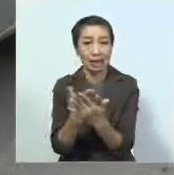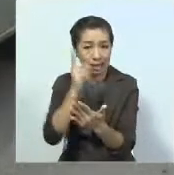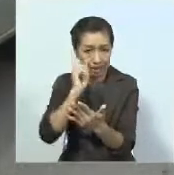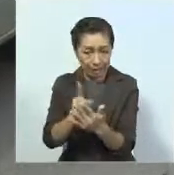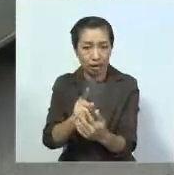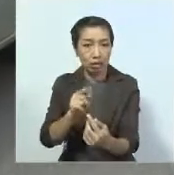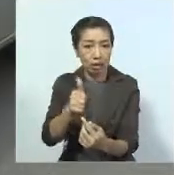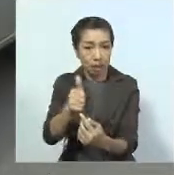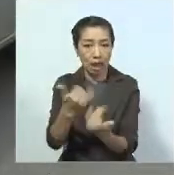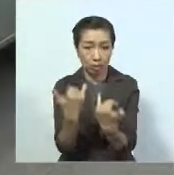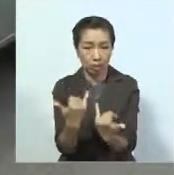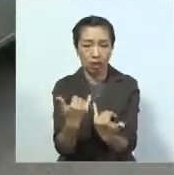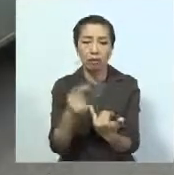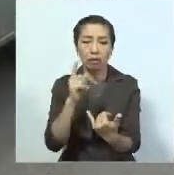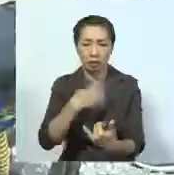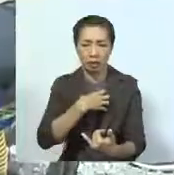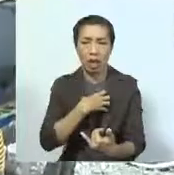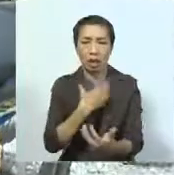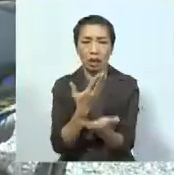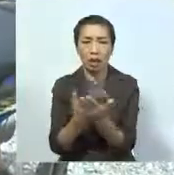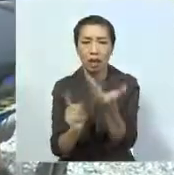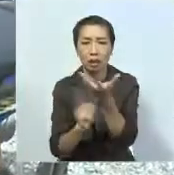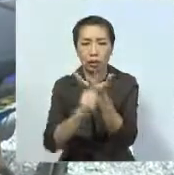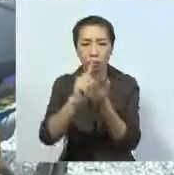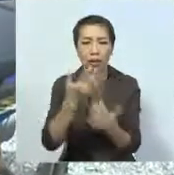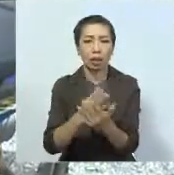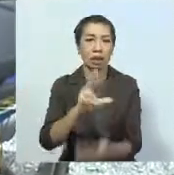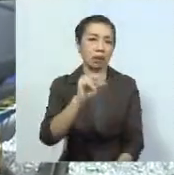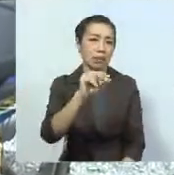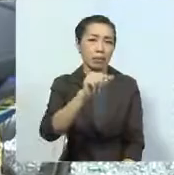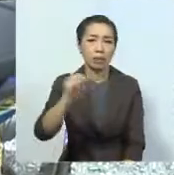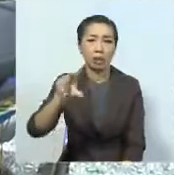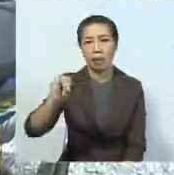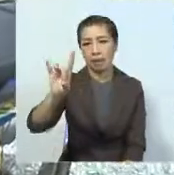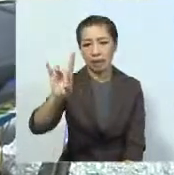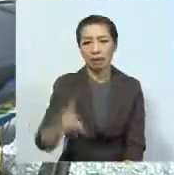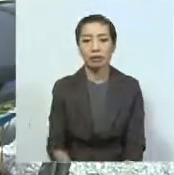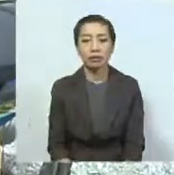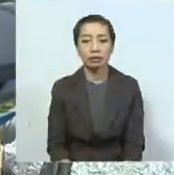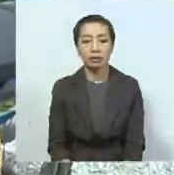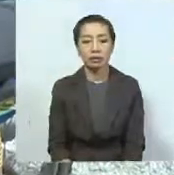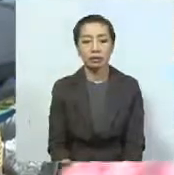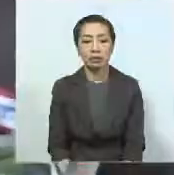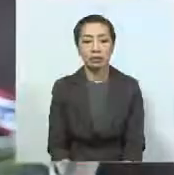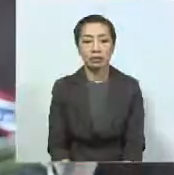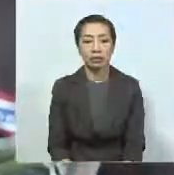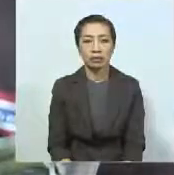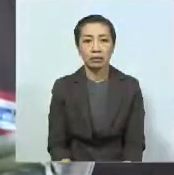ามองว่าควรจะอยู่ในตอนนี้อยากให้อยู่ที่กิโลกรัมละ 30-38 บาทค่ะ